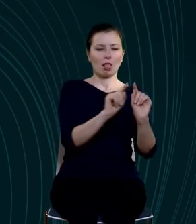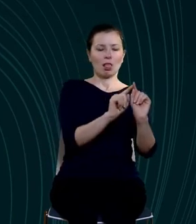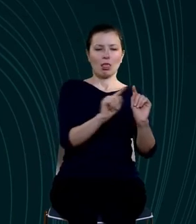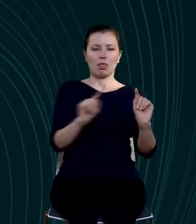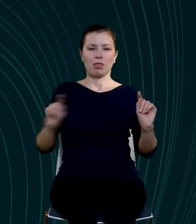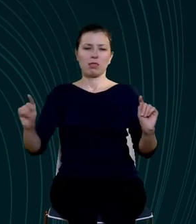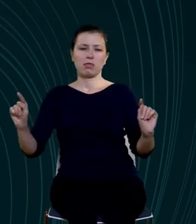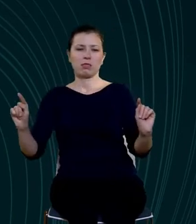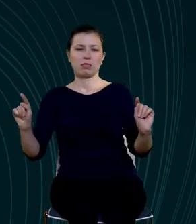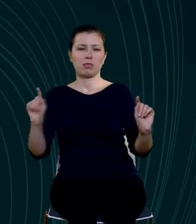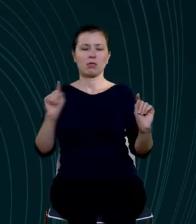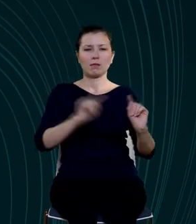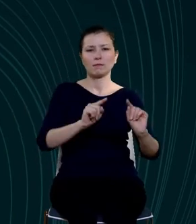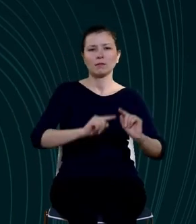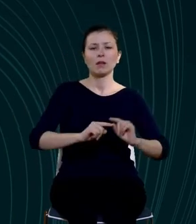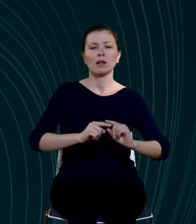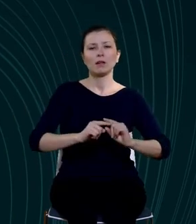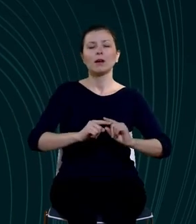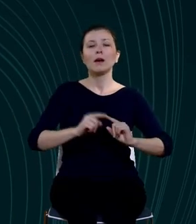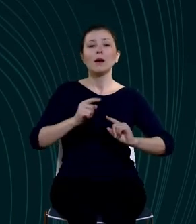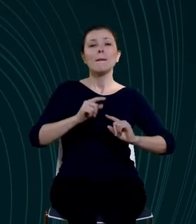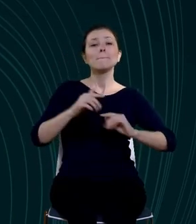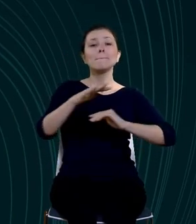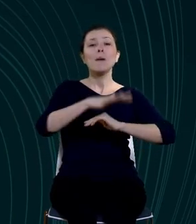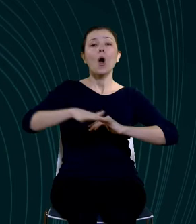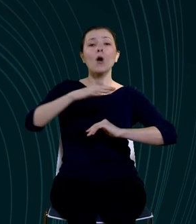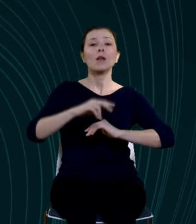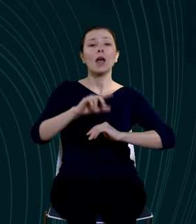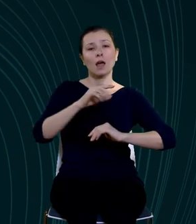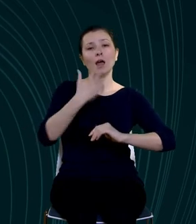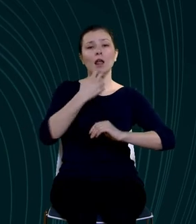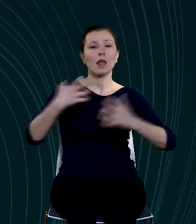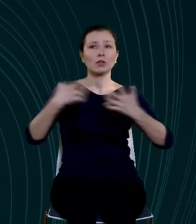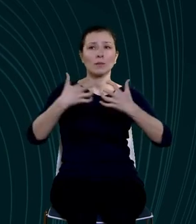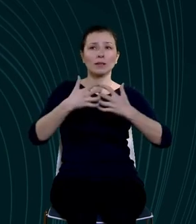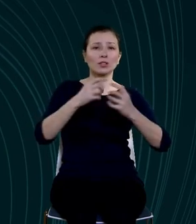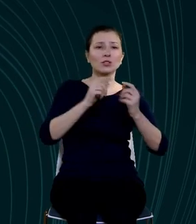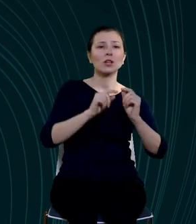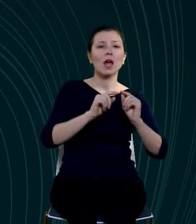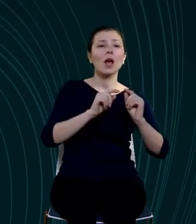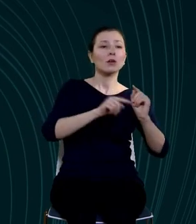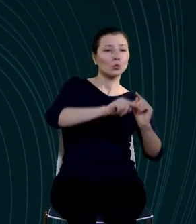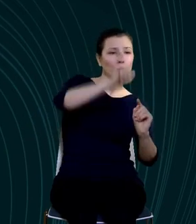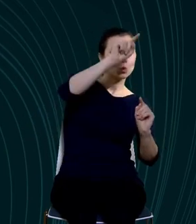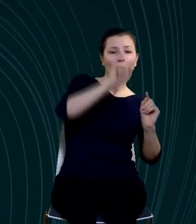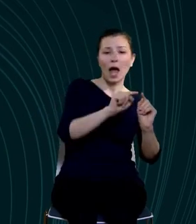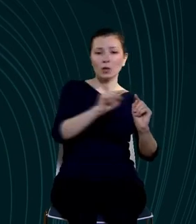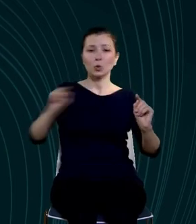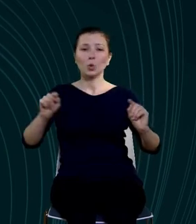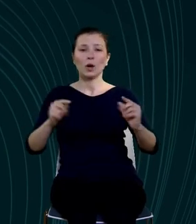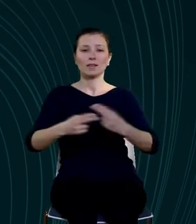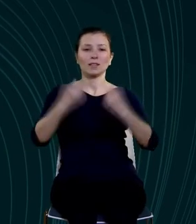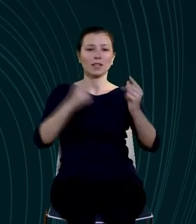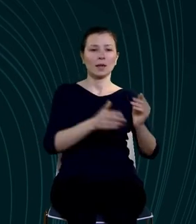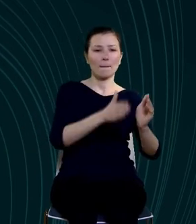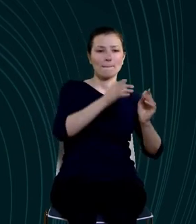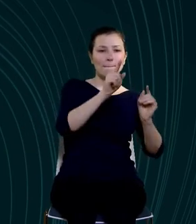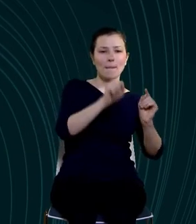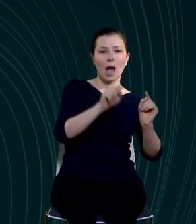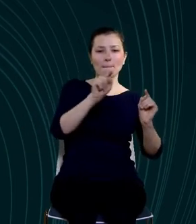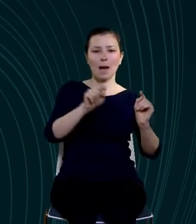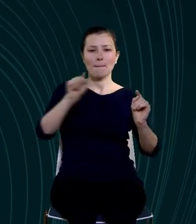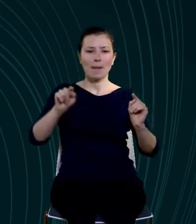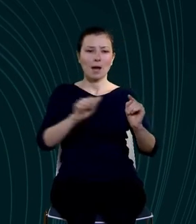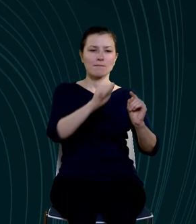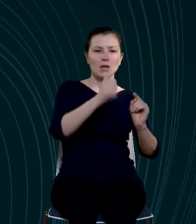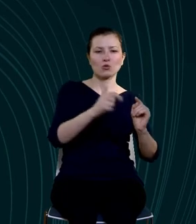natężenie pola elektromagnetycznego, na osi poziomej kolejne dni. No, bardzo, bardzo fajny